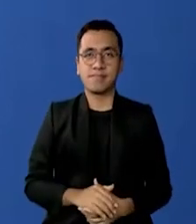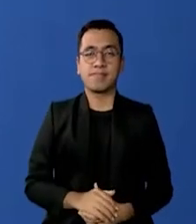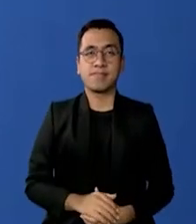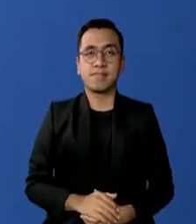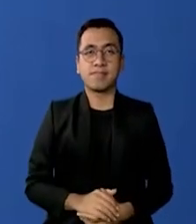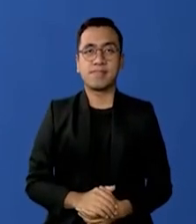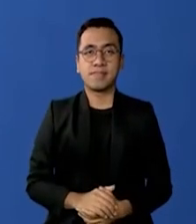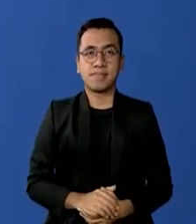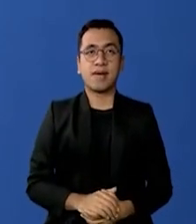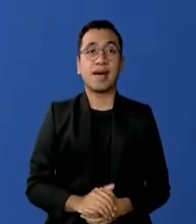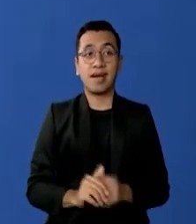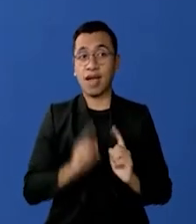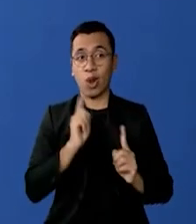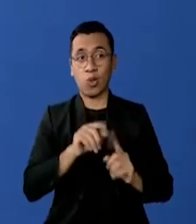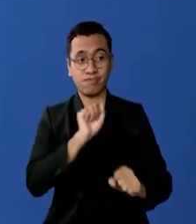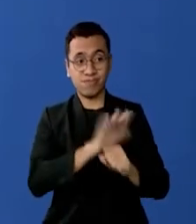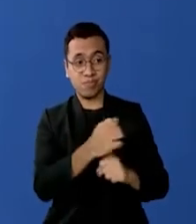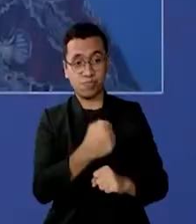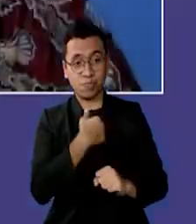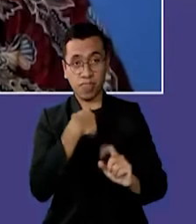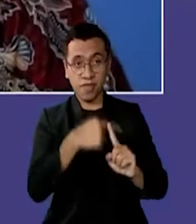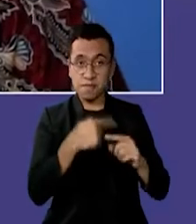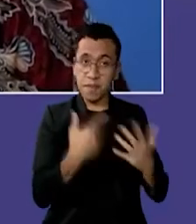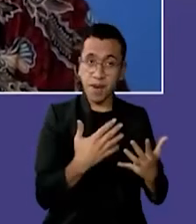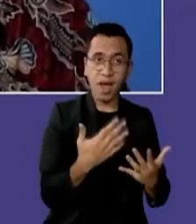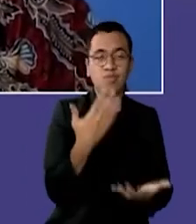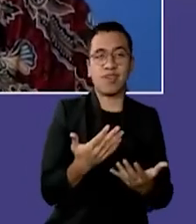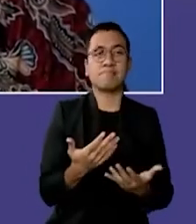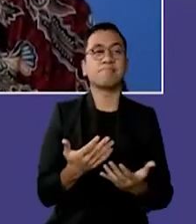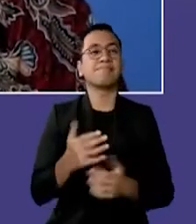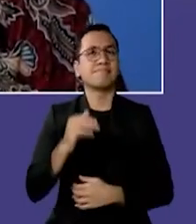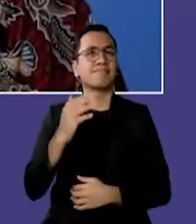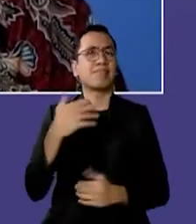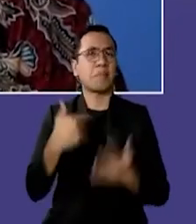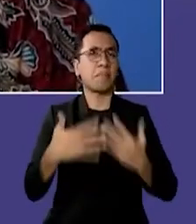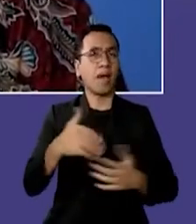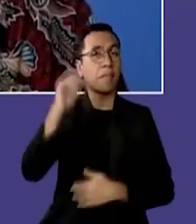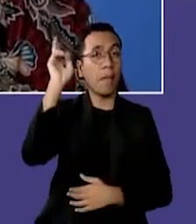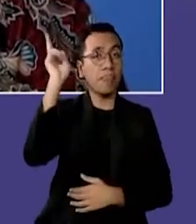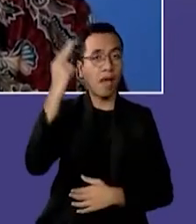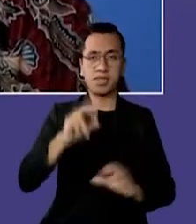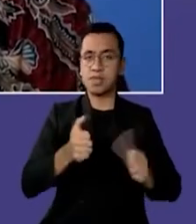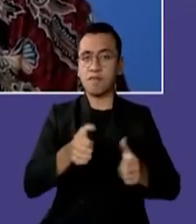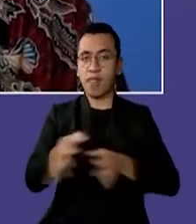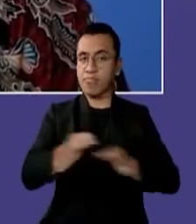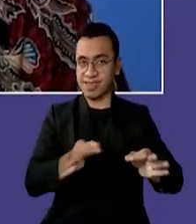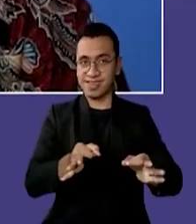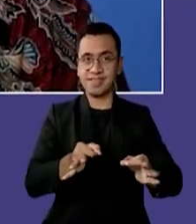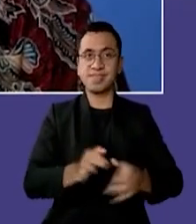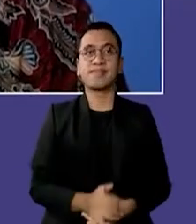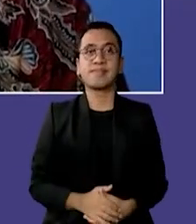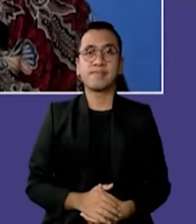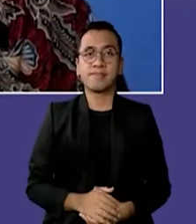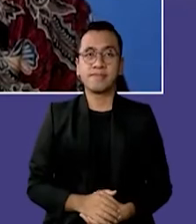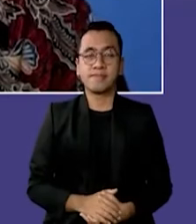kenyataannya gitu ya karena memang pemerintah juga sudah menyiapkan berbagai solusi untuk pasien-pasien yang tepat pakai 19 ini